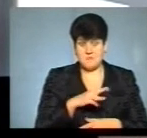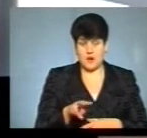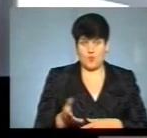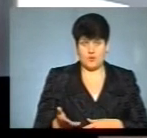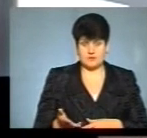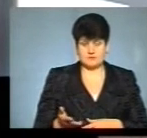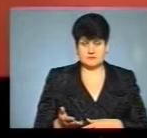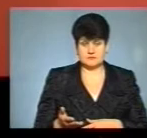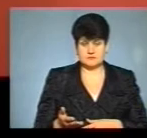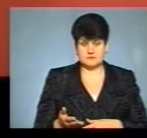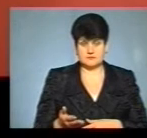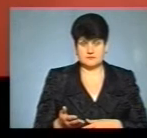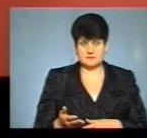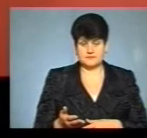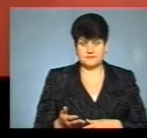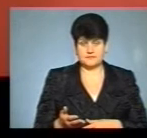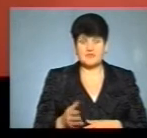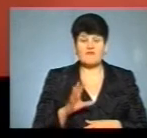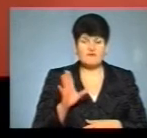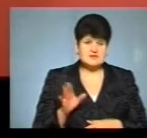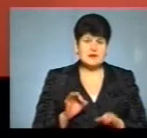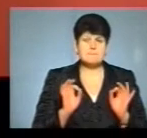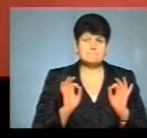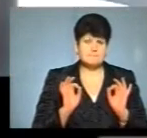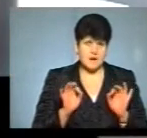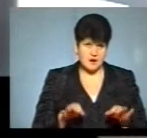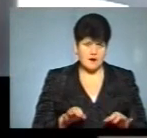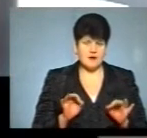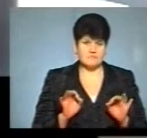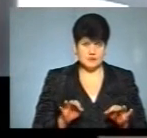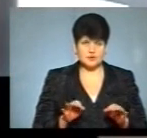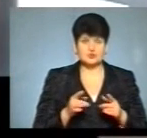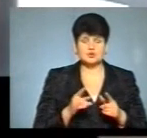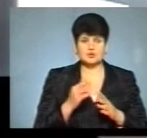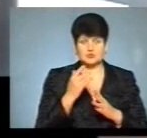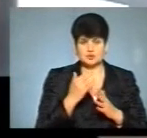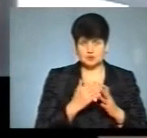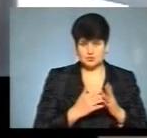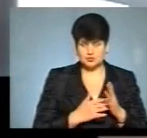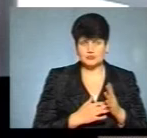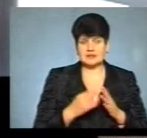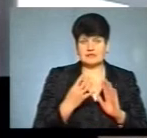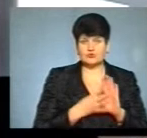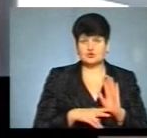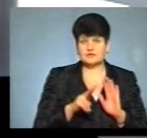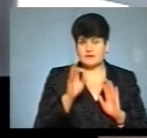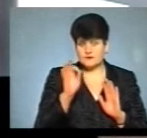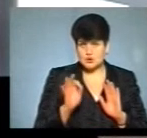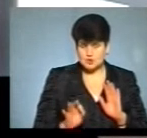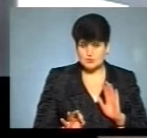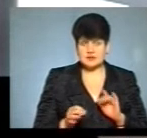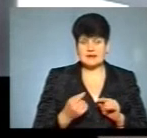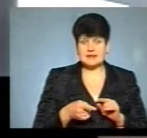що ПДФО, напевно, комунальні підприємства. Значить, все правильно. Якщо ви структуру бюджету наповнення, то 92% структури ПДФО